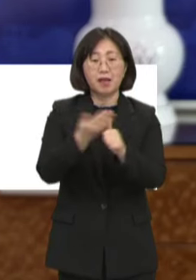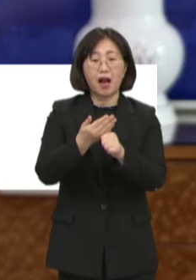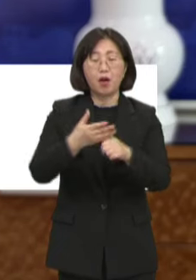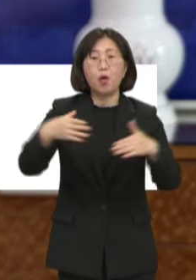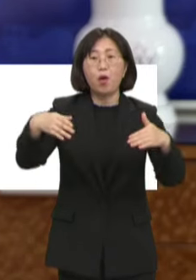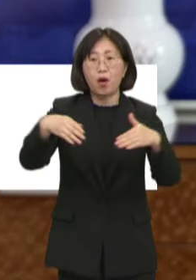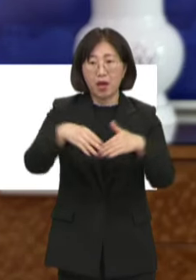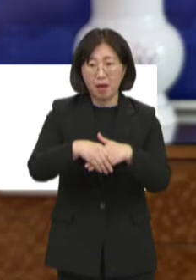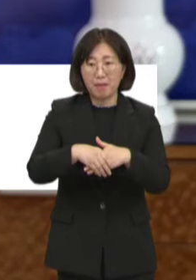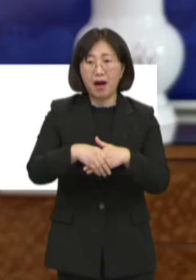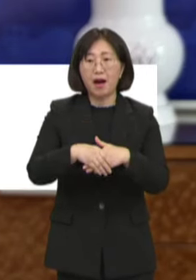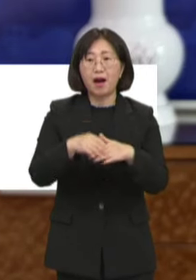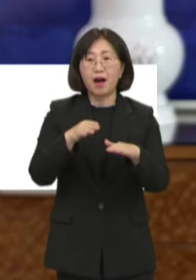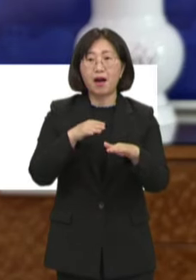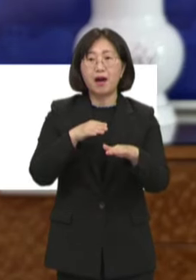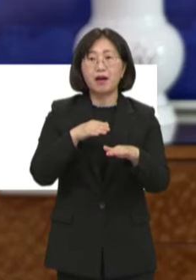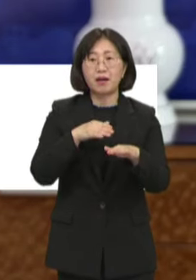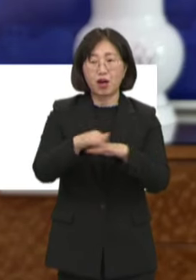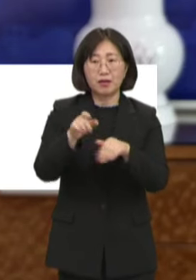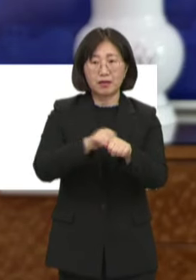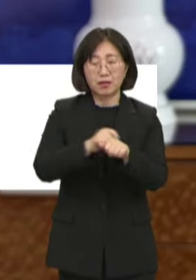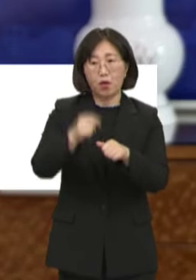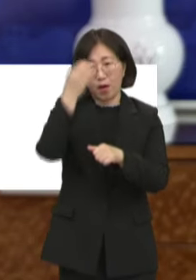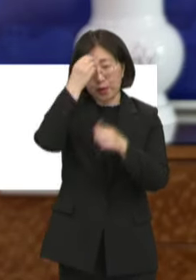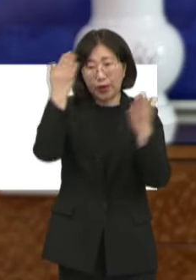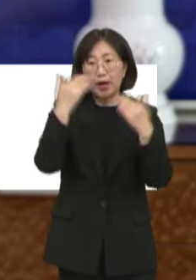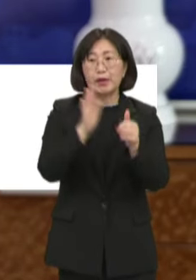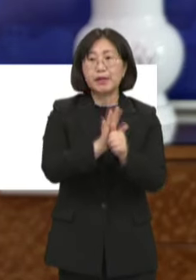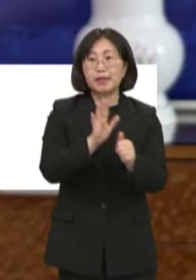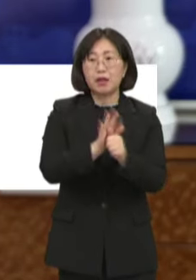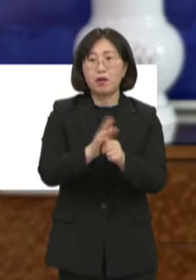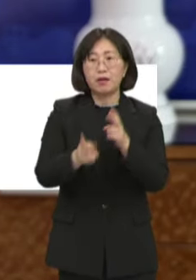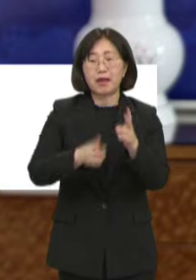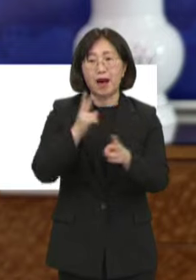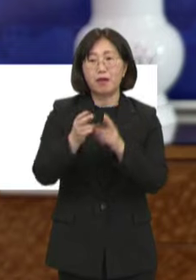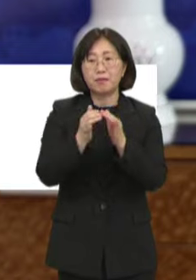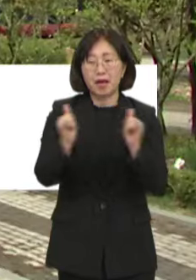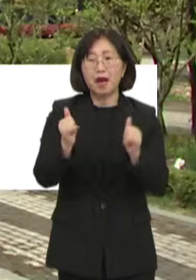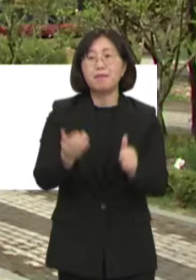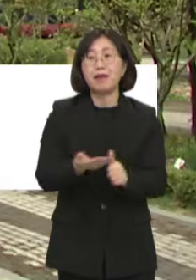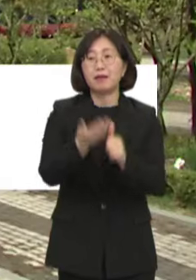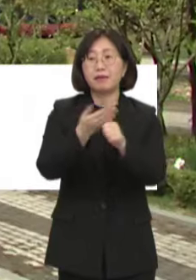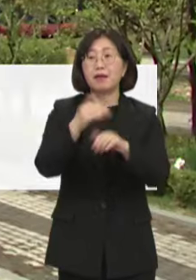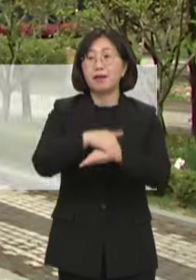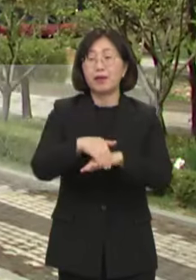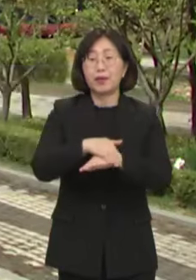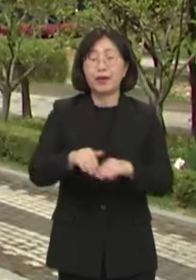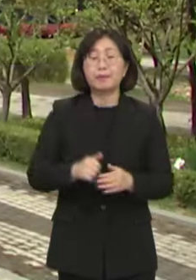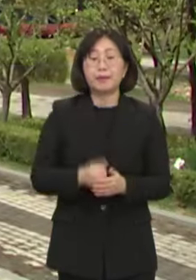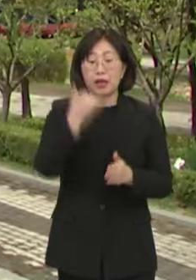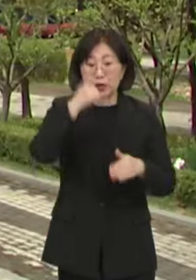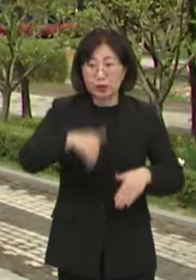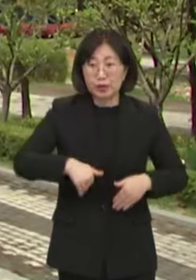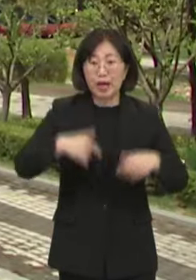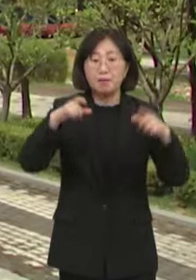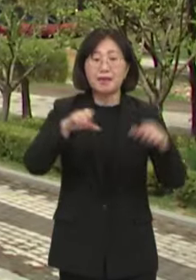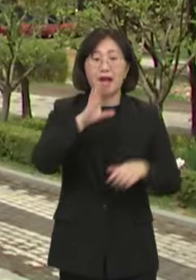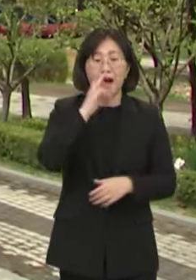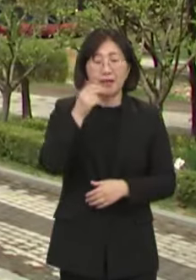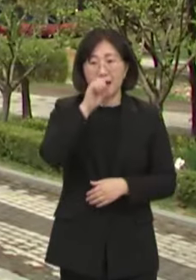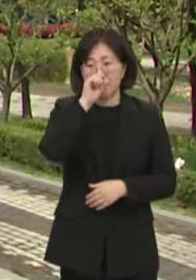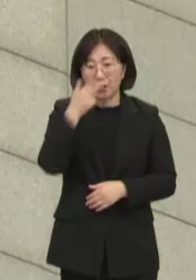협약형 특성화고를 지원하여 산업인재를 양성할 계획입니다. 충남에서는 아산과